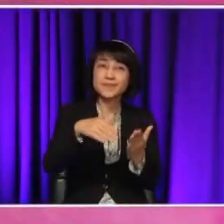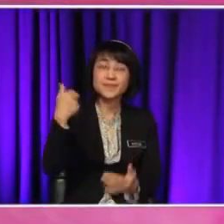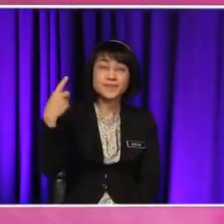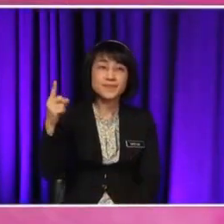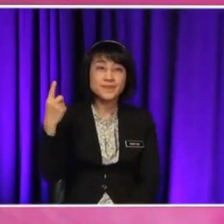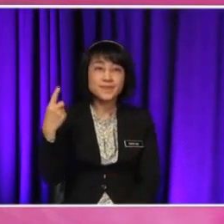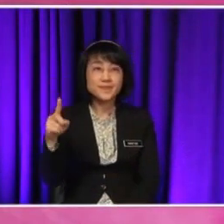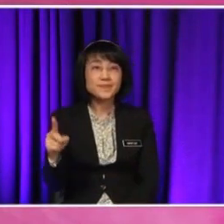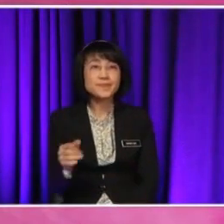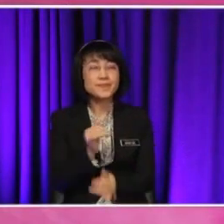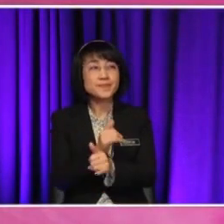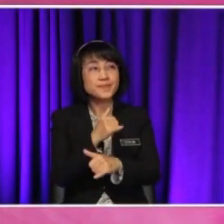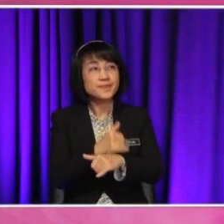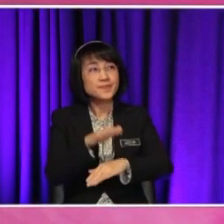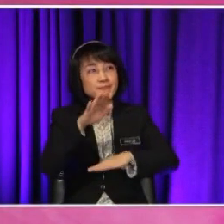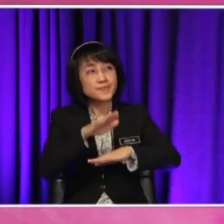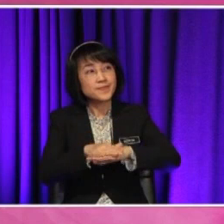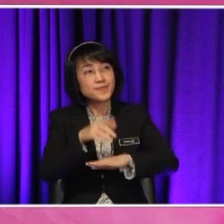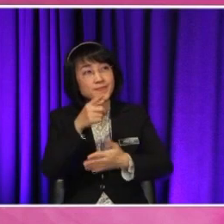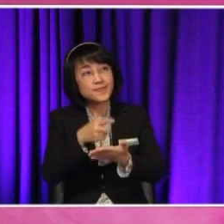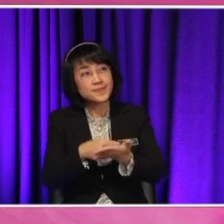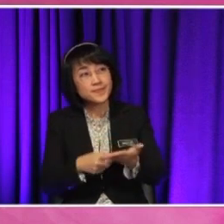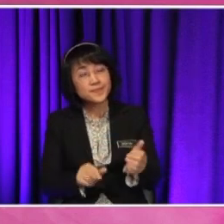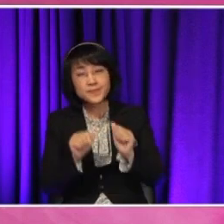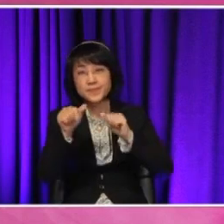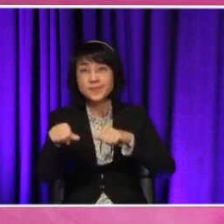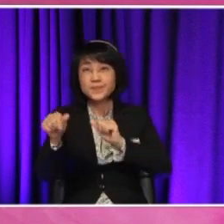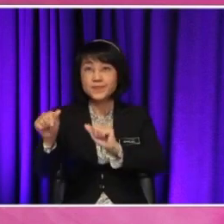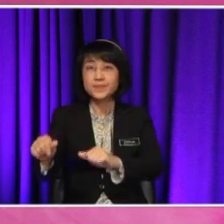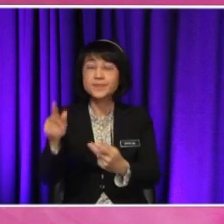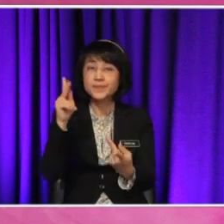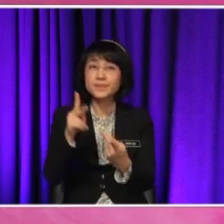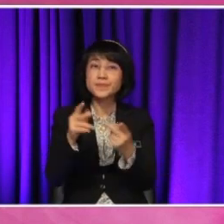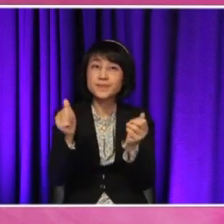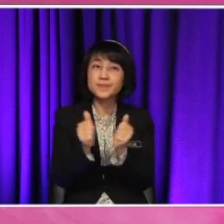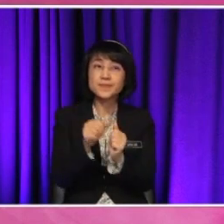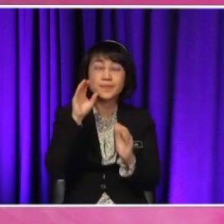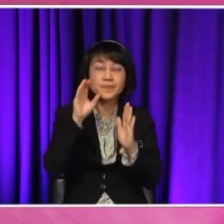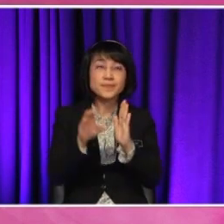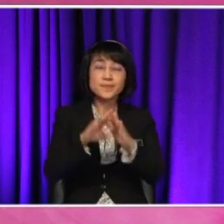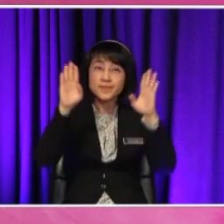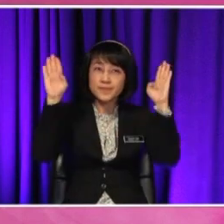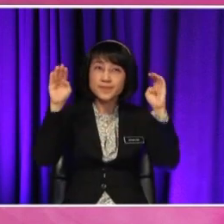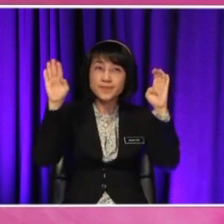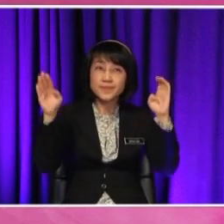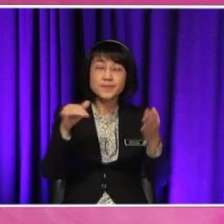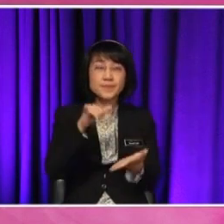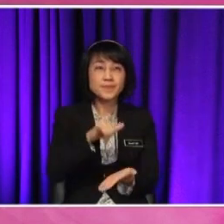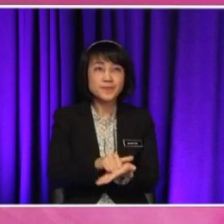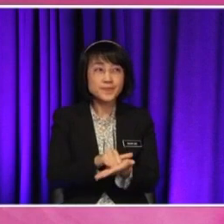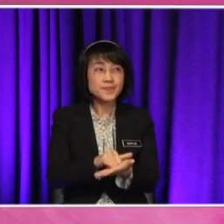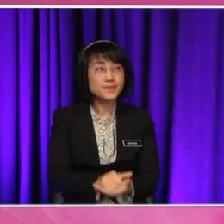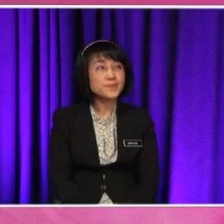atas, apakah aliran dan gaya yang sesuai dengan gambaran subjek tersebut? A, B, C. Ini gambar C apa ni? Daripada D.